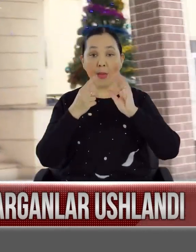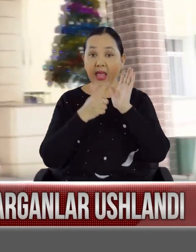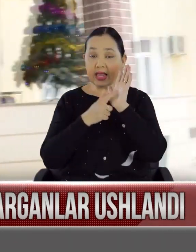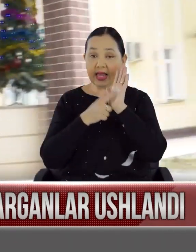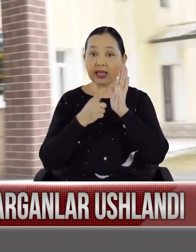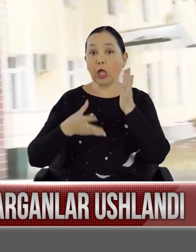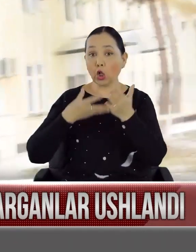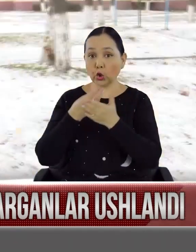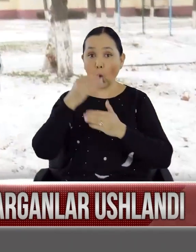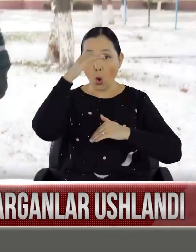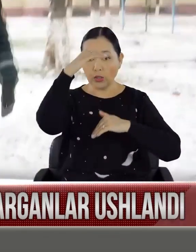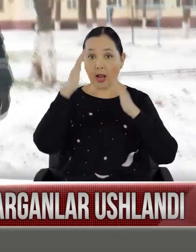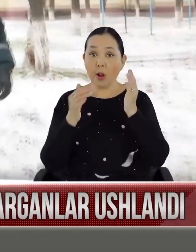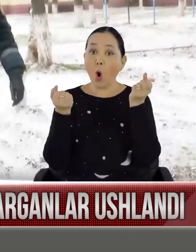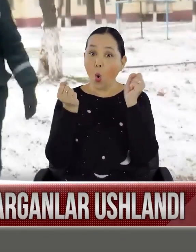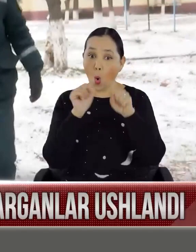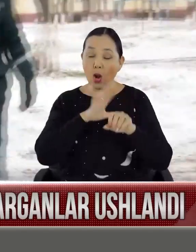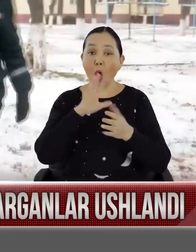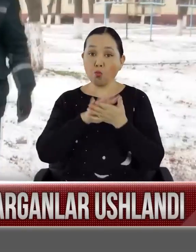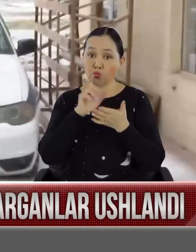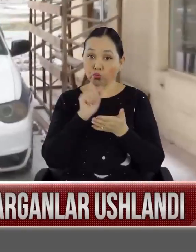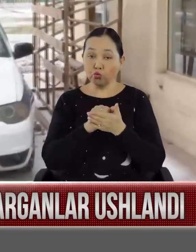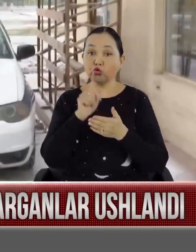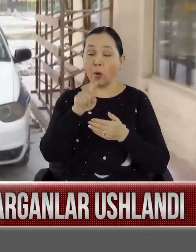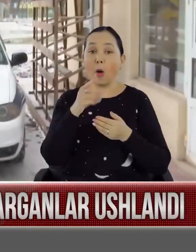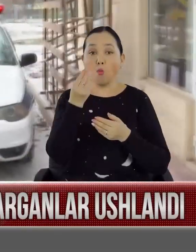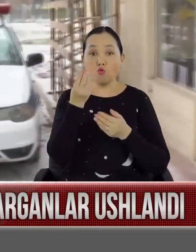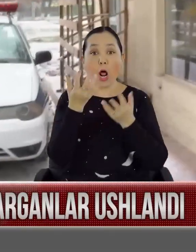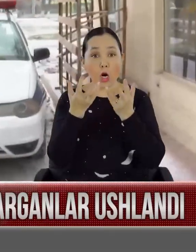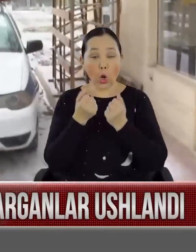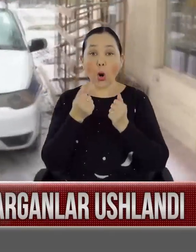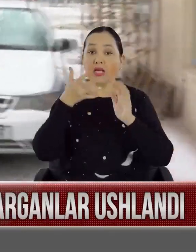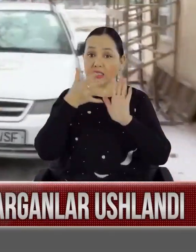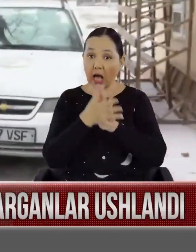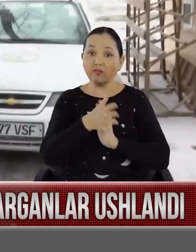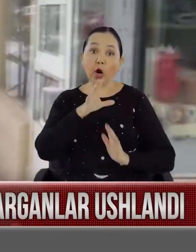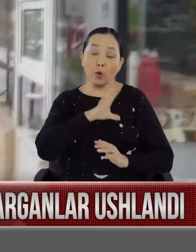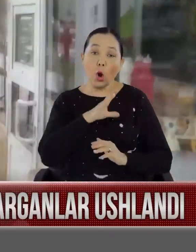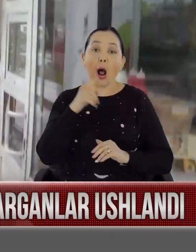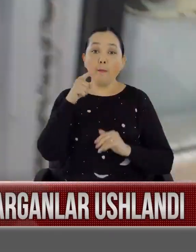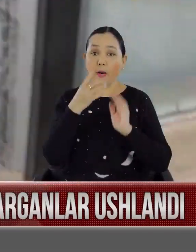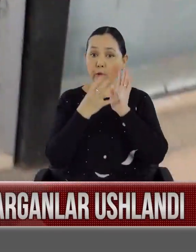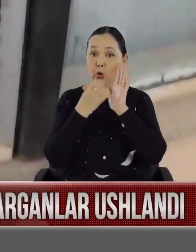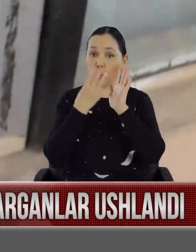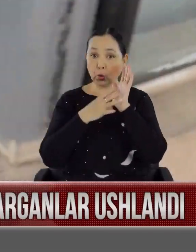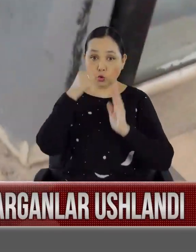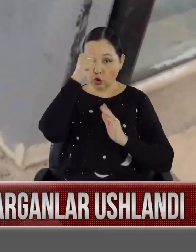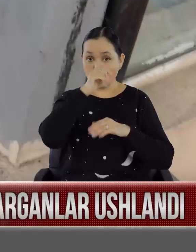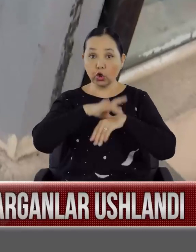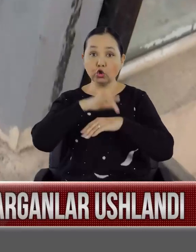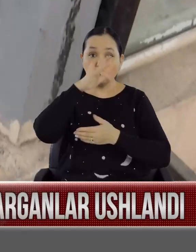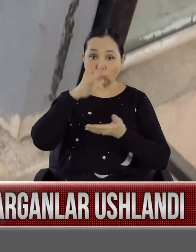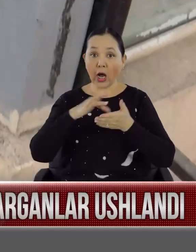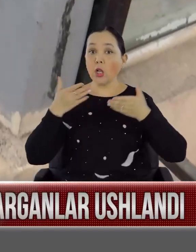to'lov terminallarini o'g'irlab ketishgan va buzib ichidagi pullarni olib, sarflab yuborishgan. 1990-yilda